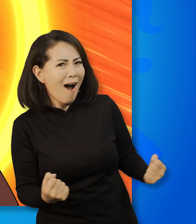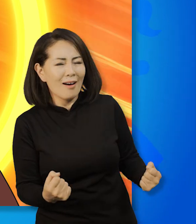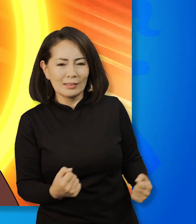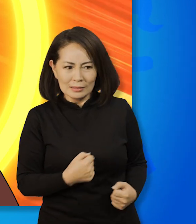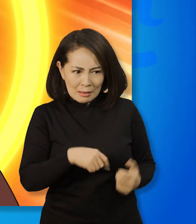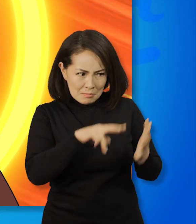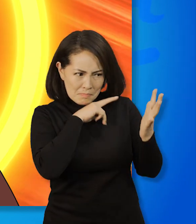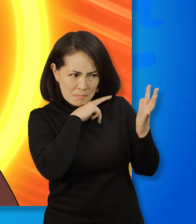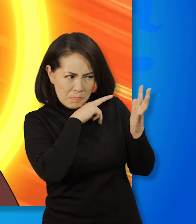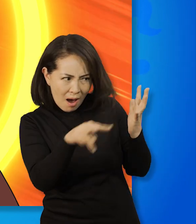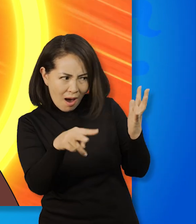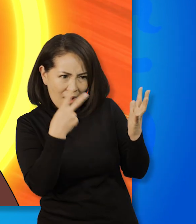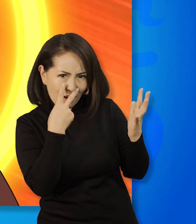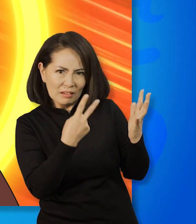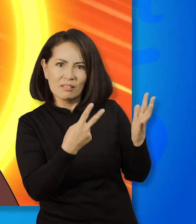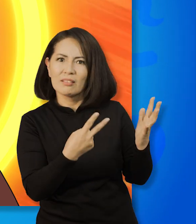Thanos.